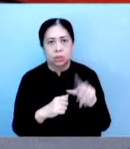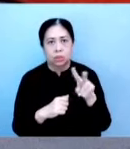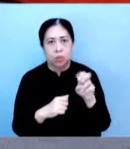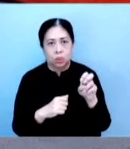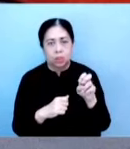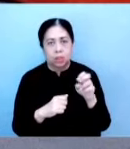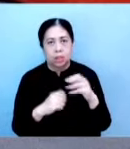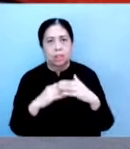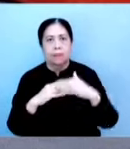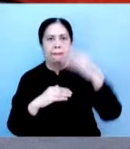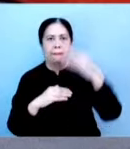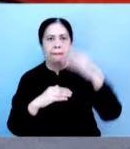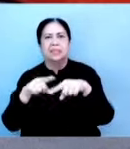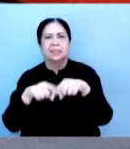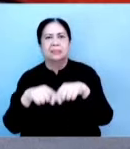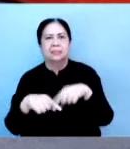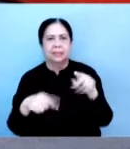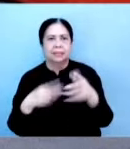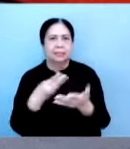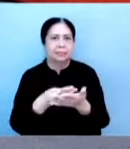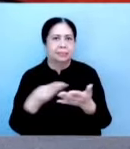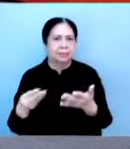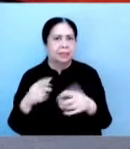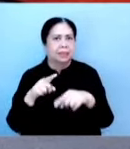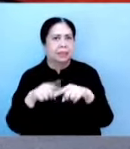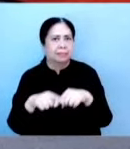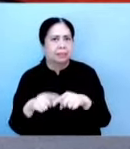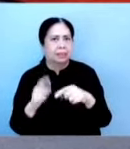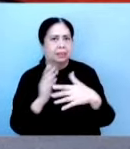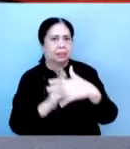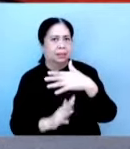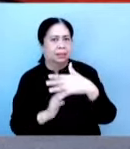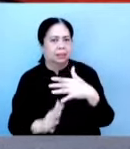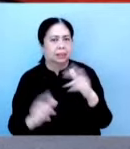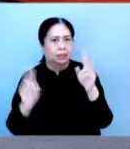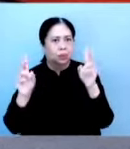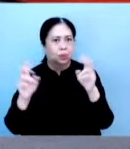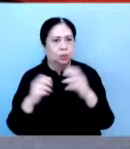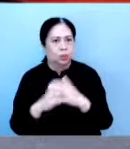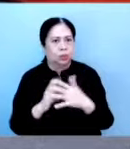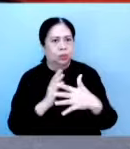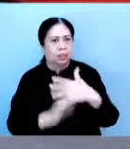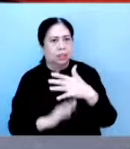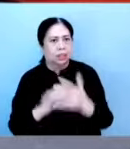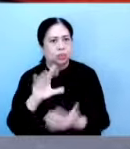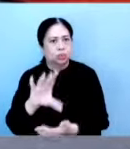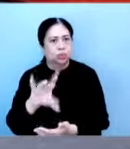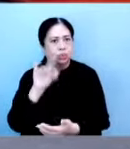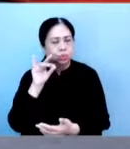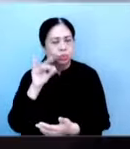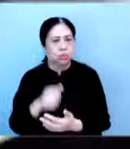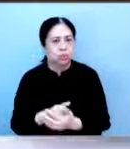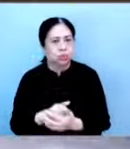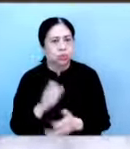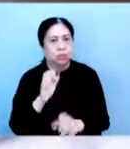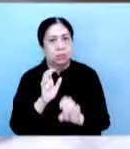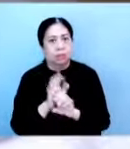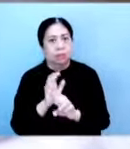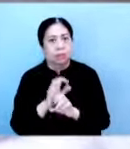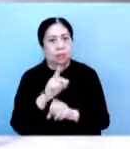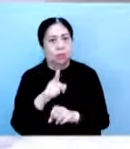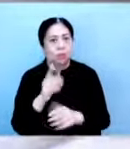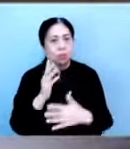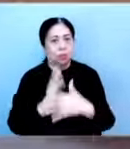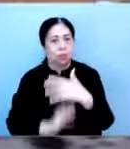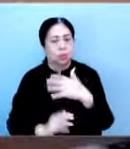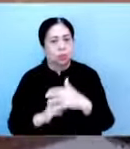pataas Depende po sa client's choice kasi may tinatawag po kasi tayong client choice yung for example po k po yung kliyente ko